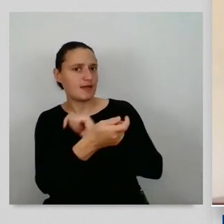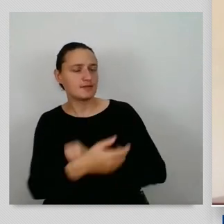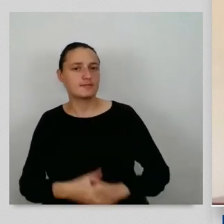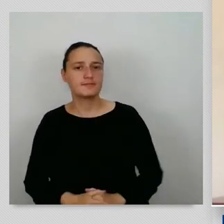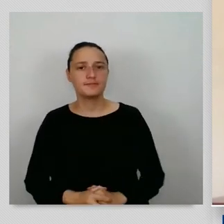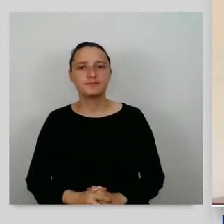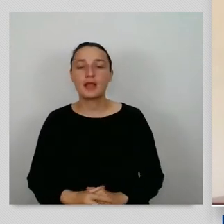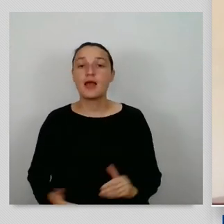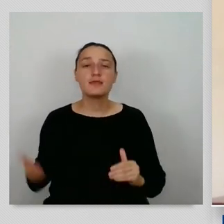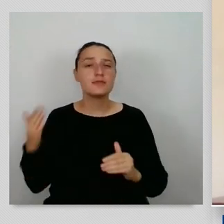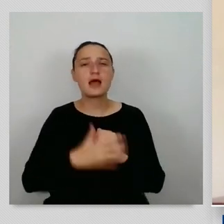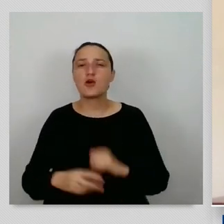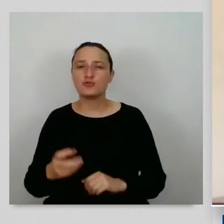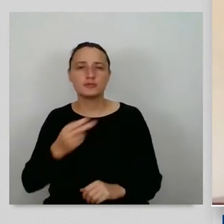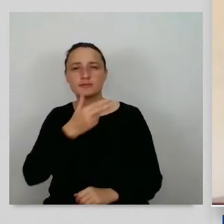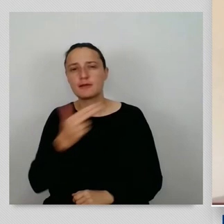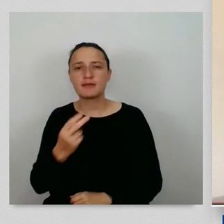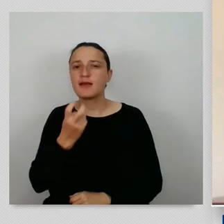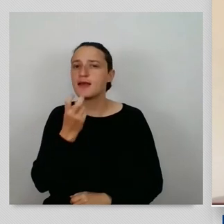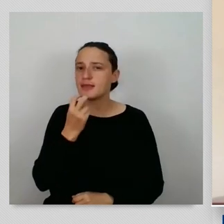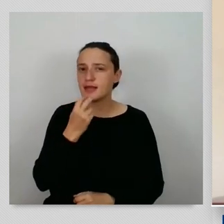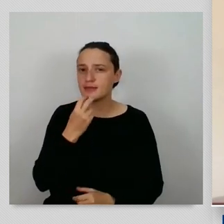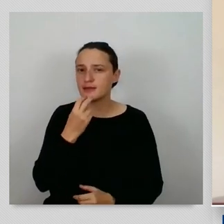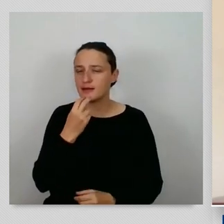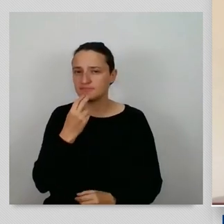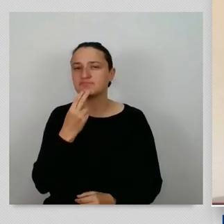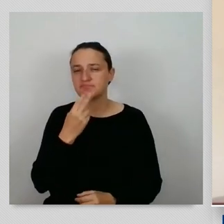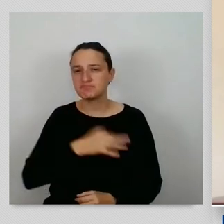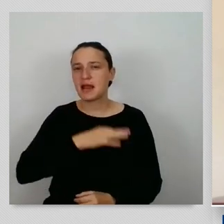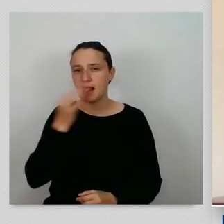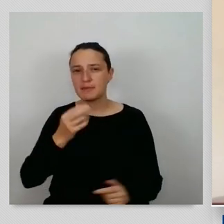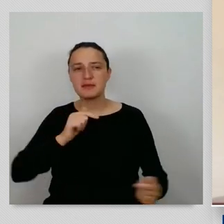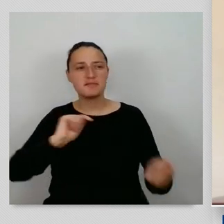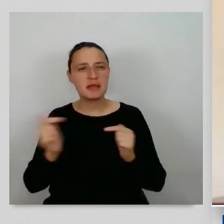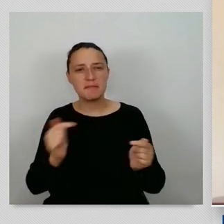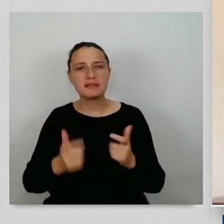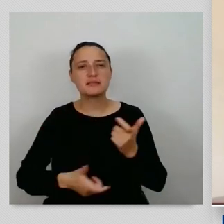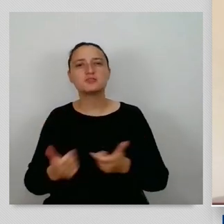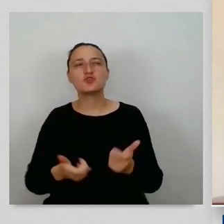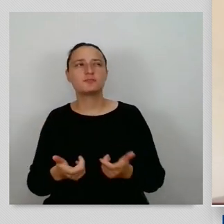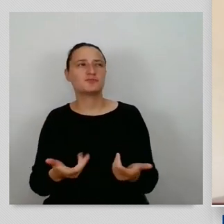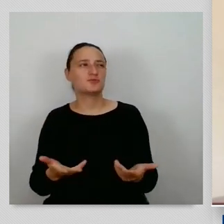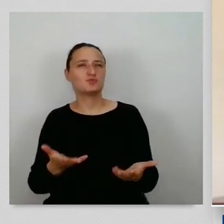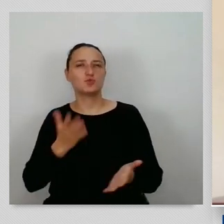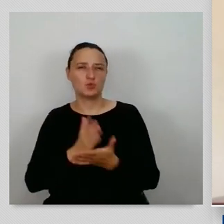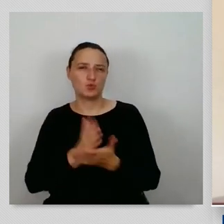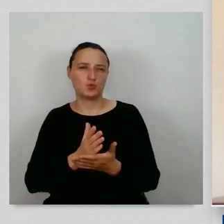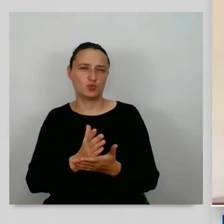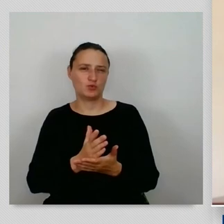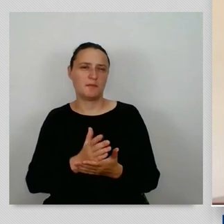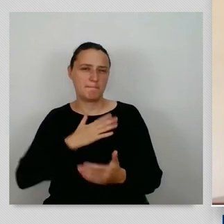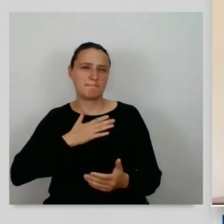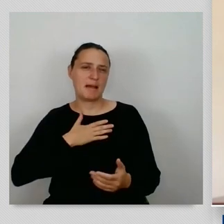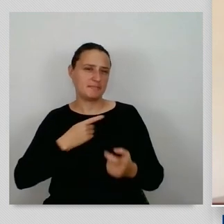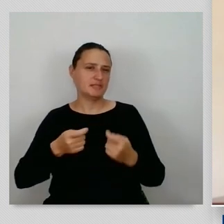koniec energetyka. Myślę, że bardzo dobrze by zrobiła nam debata. Moim zdaniem mamy już bardzo dużo